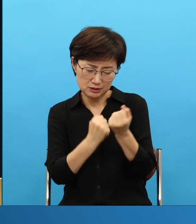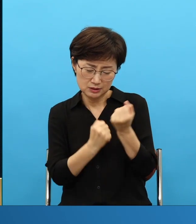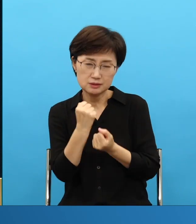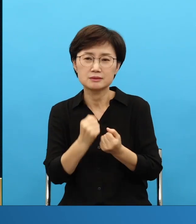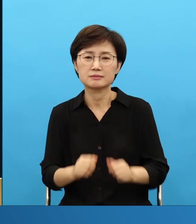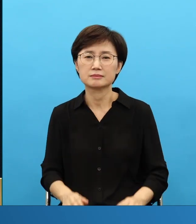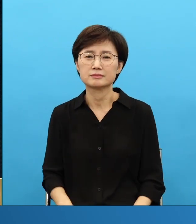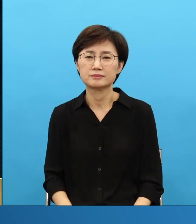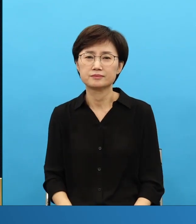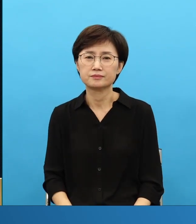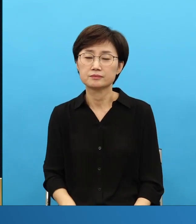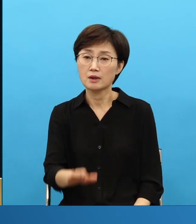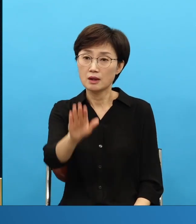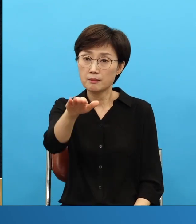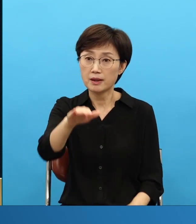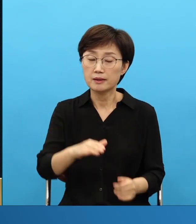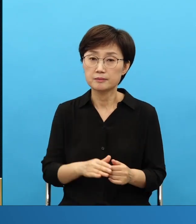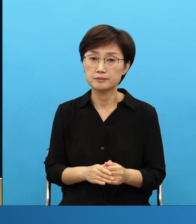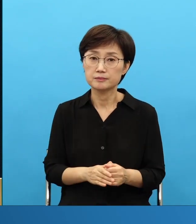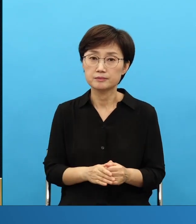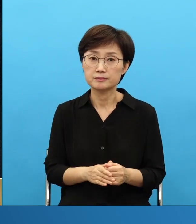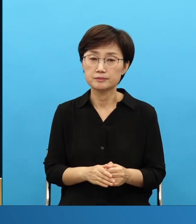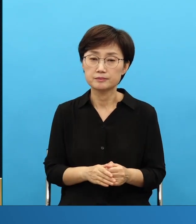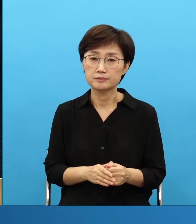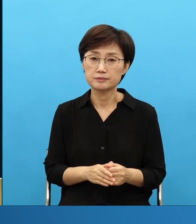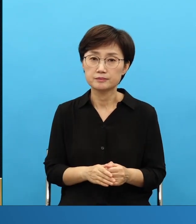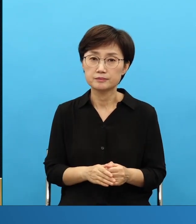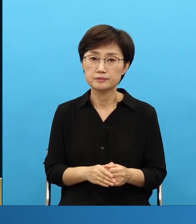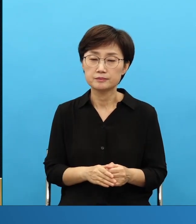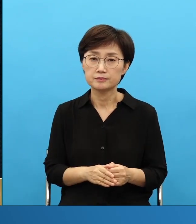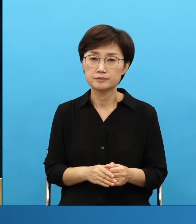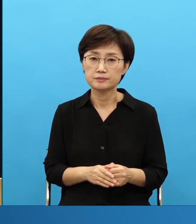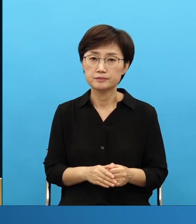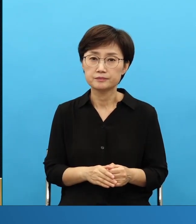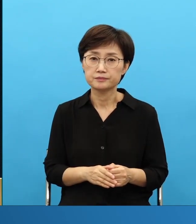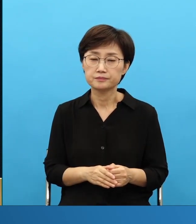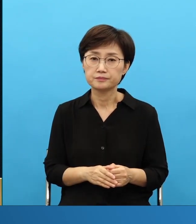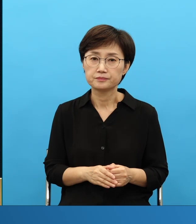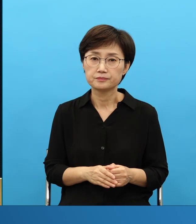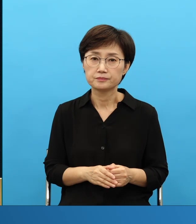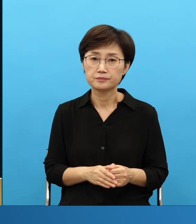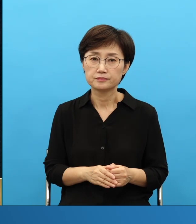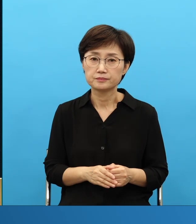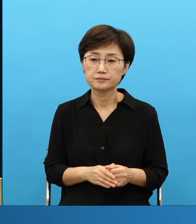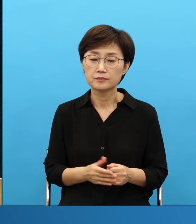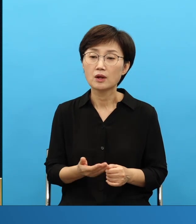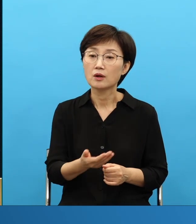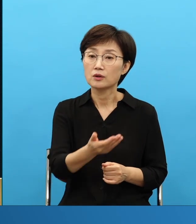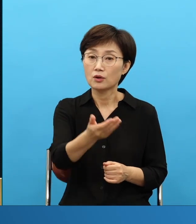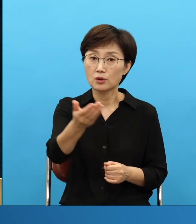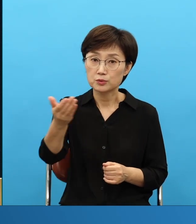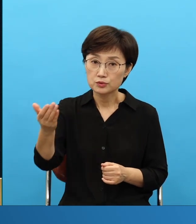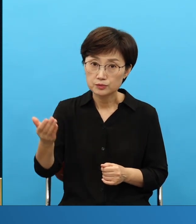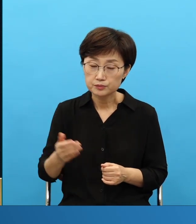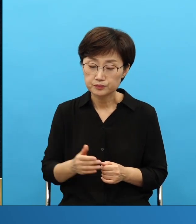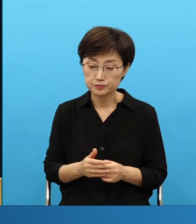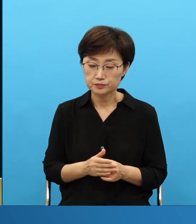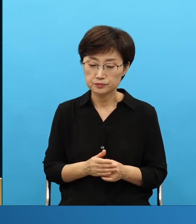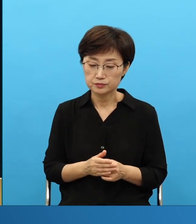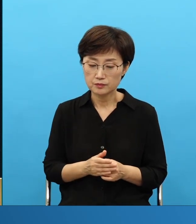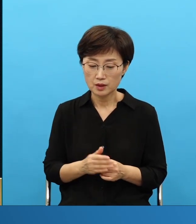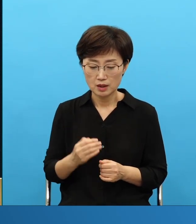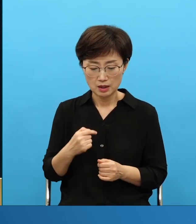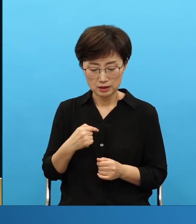here. 우리가 모르는 중요한 건 뭐냐? What's important here that we are not aware of? 여러분이 완전